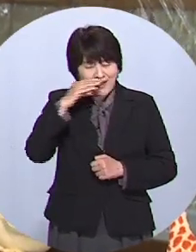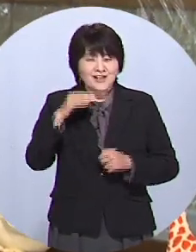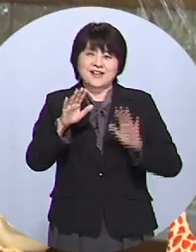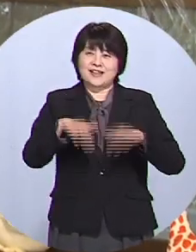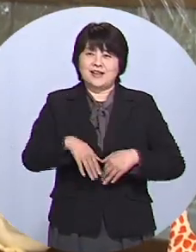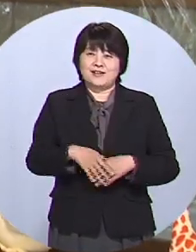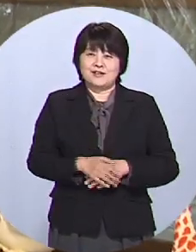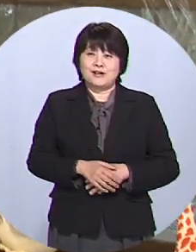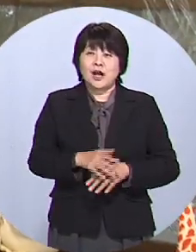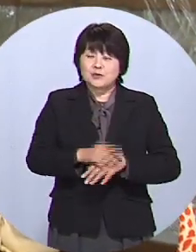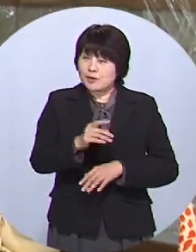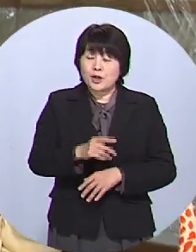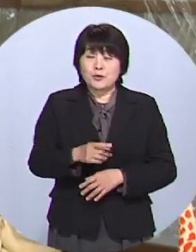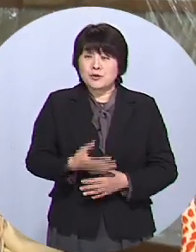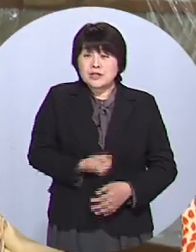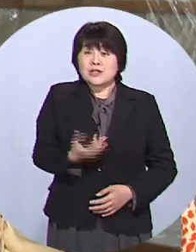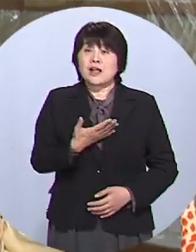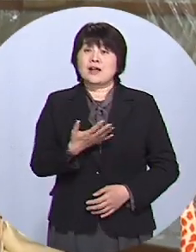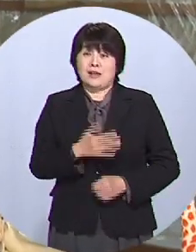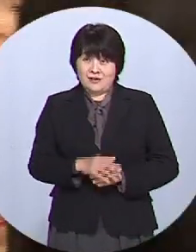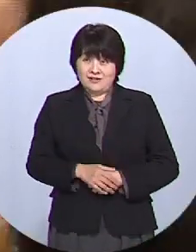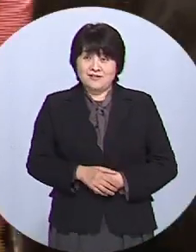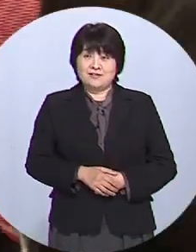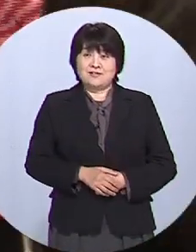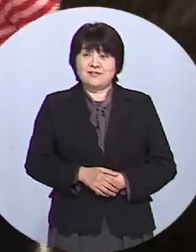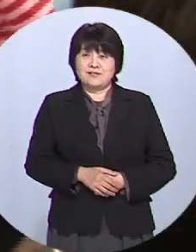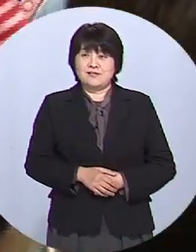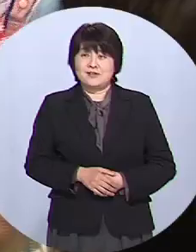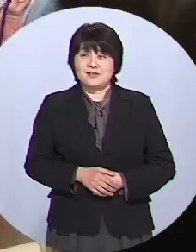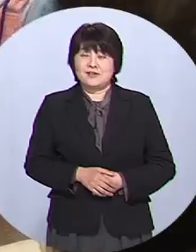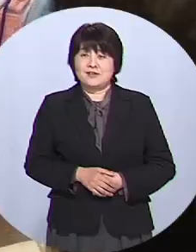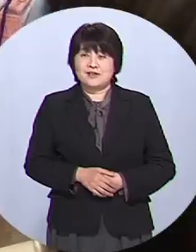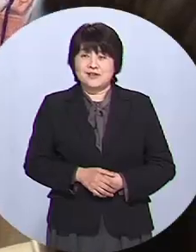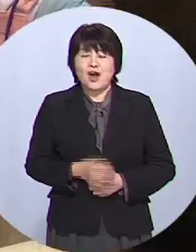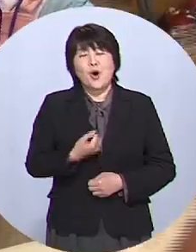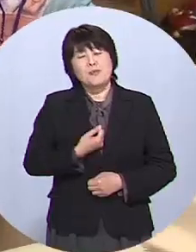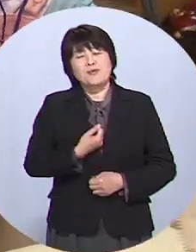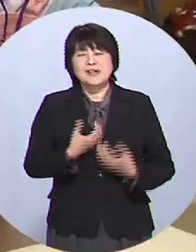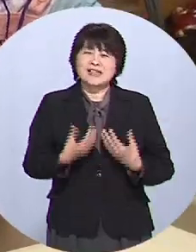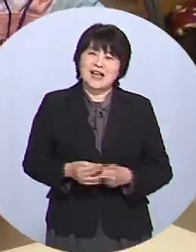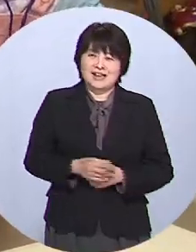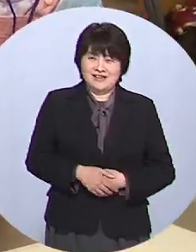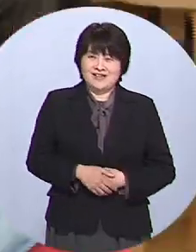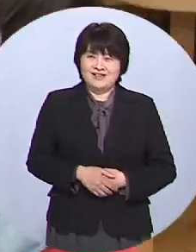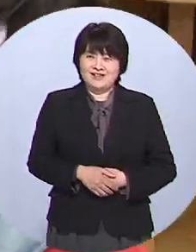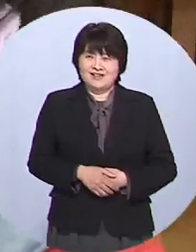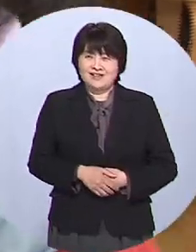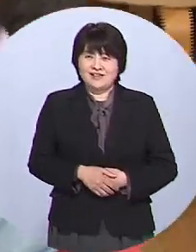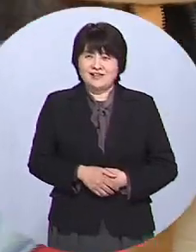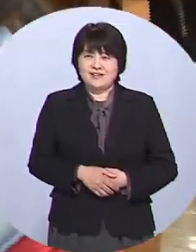です。初めてとは思えないです。 でも美味しかった